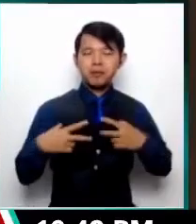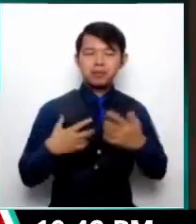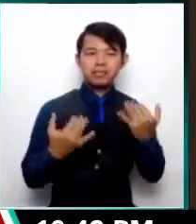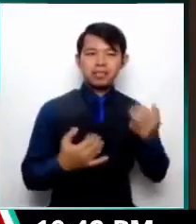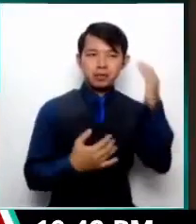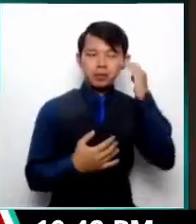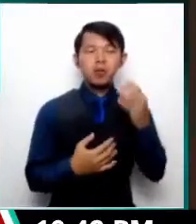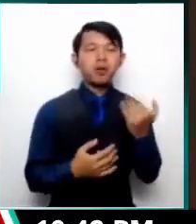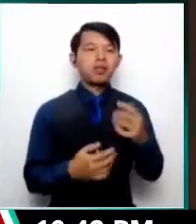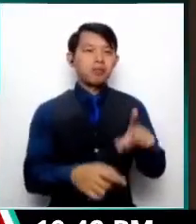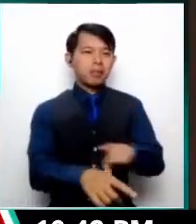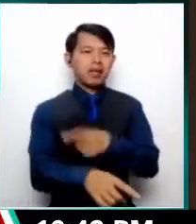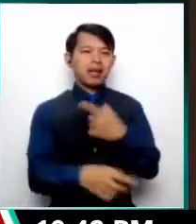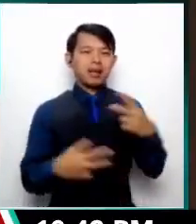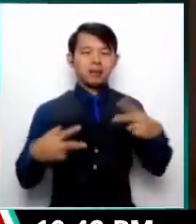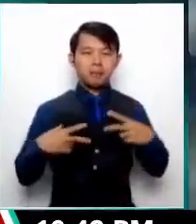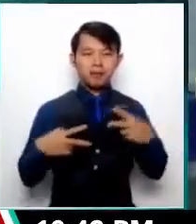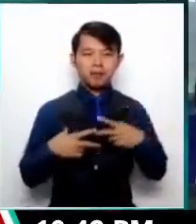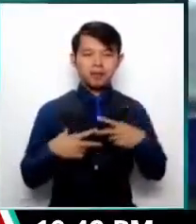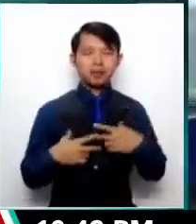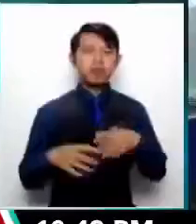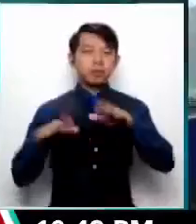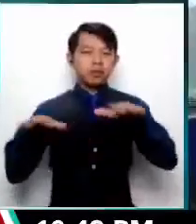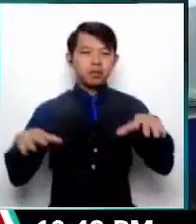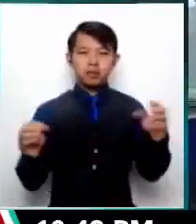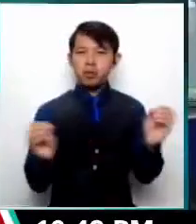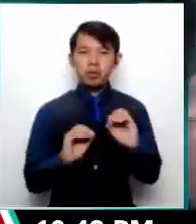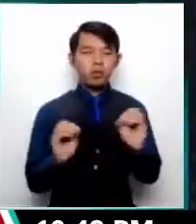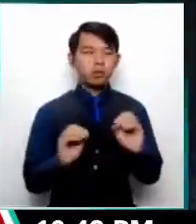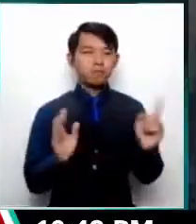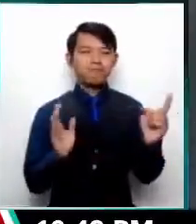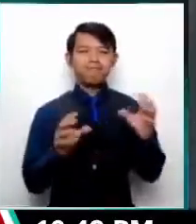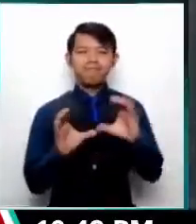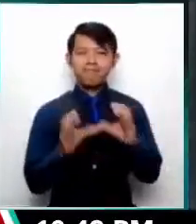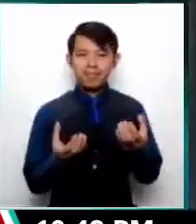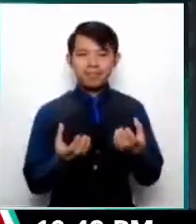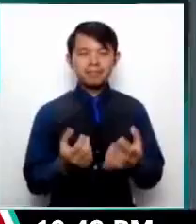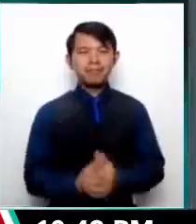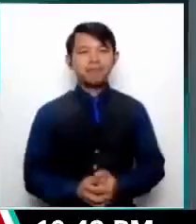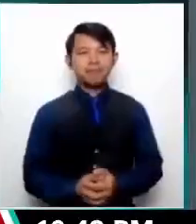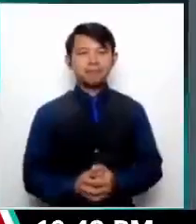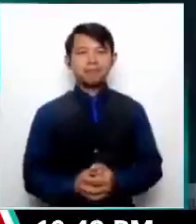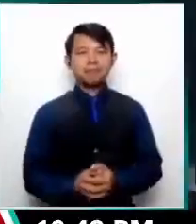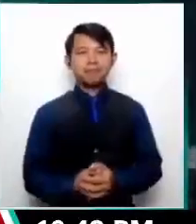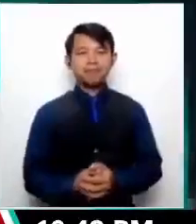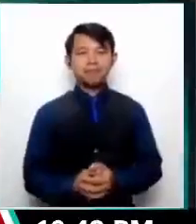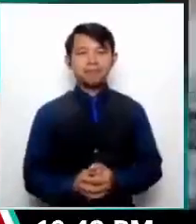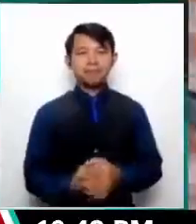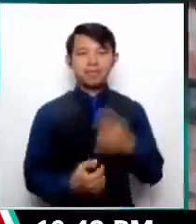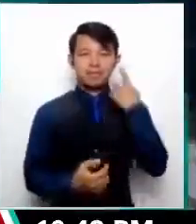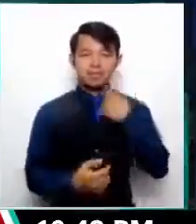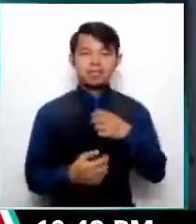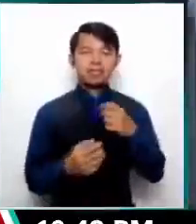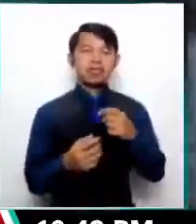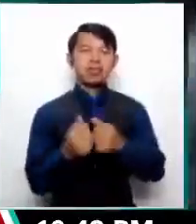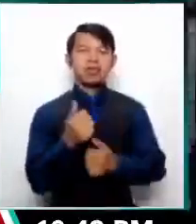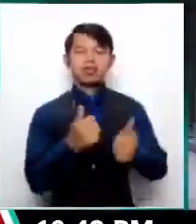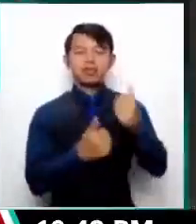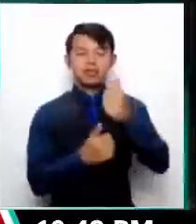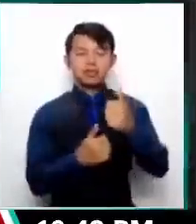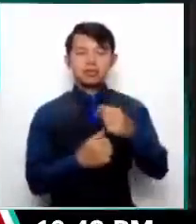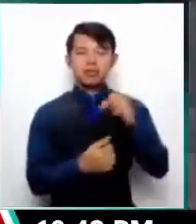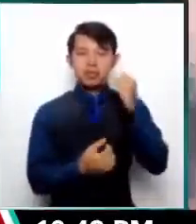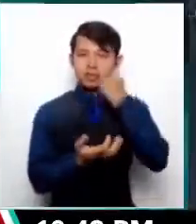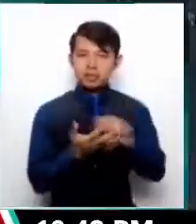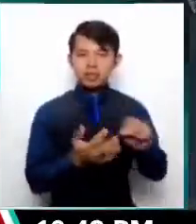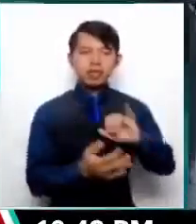So tamang-tama yung vacation. Sa pag-iikot kanina ni Transportation Secretary Jaime Bautista, napuna niya ang pila sa